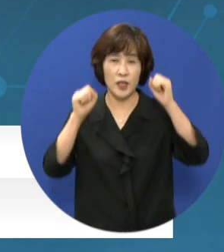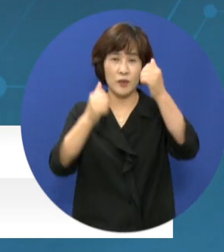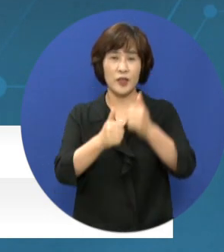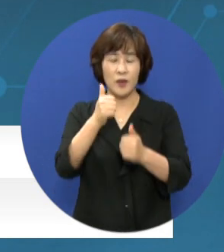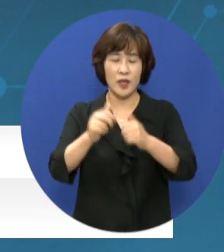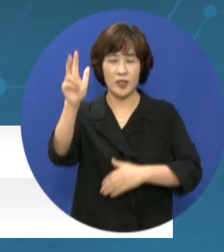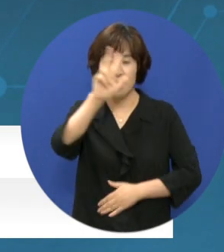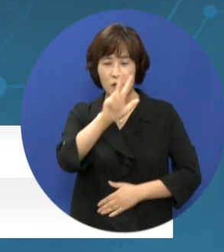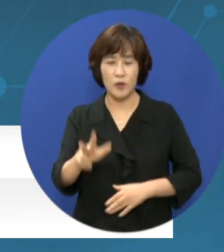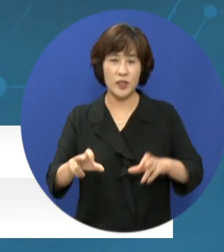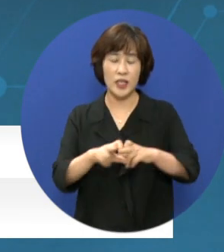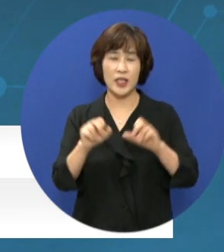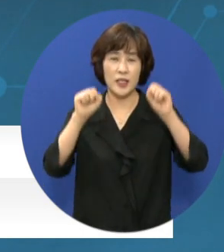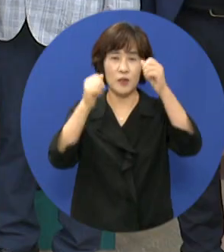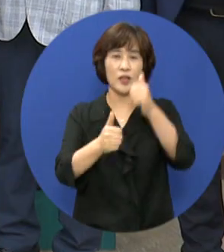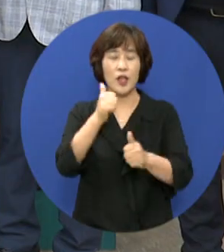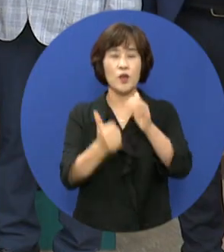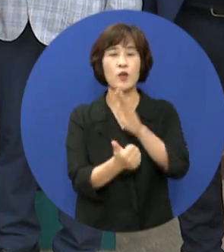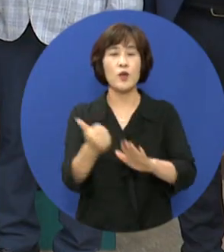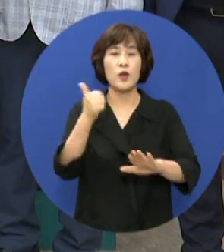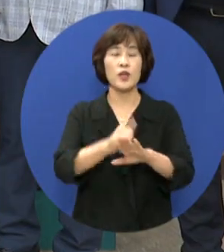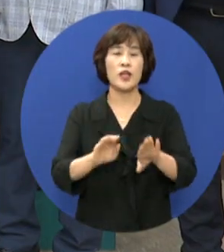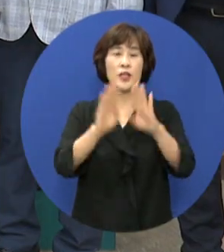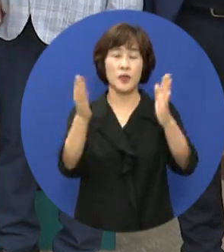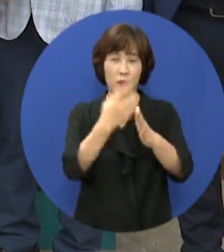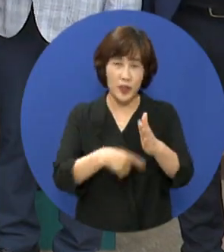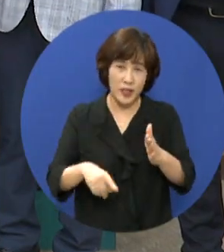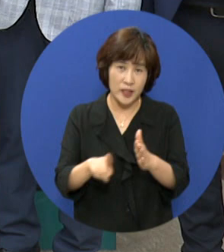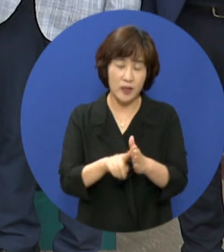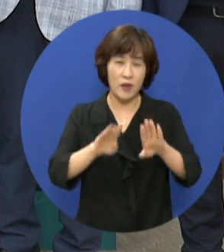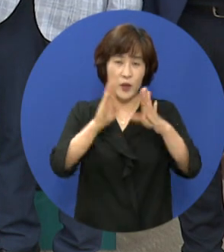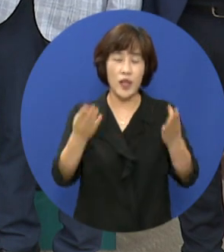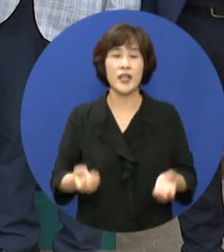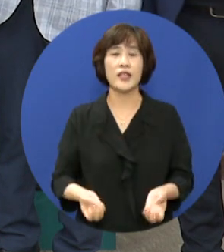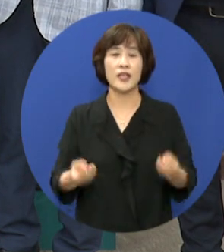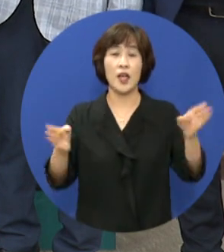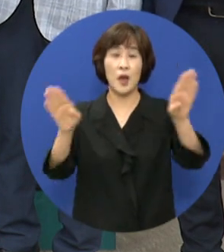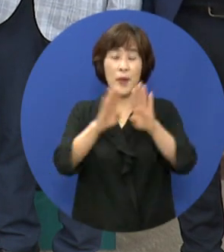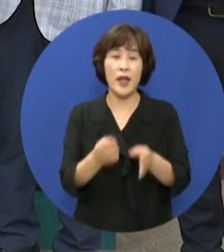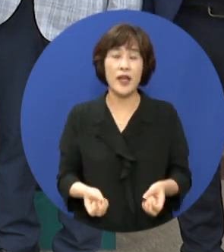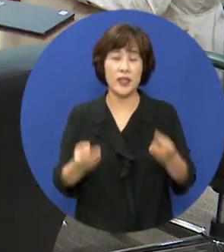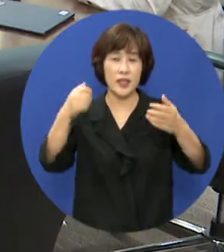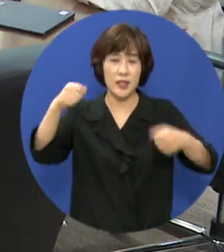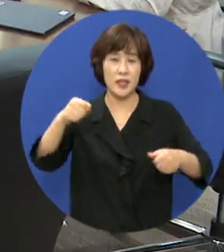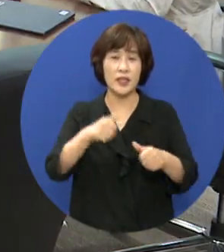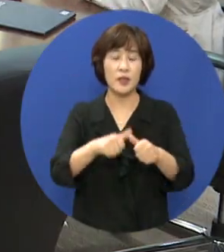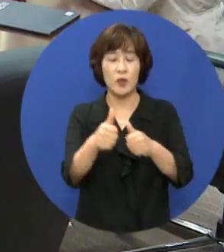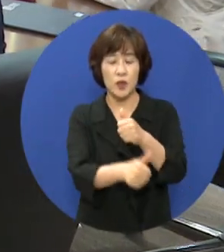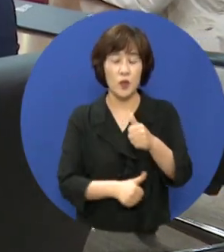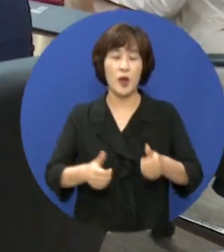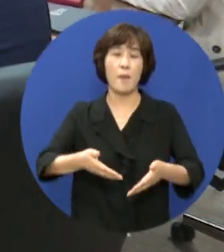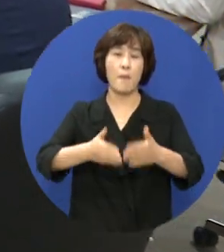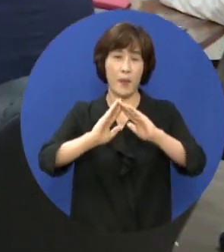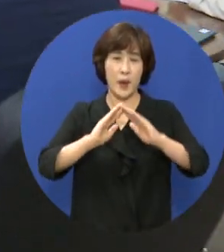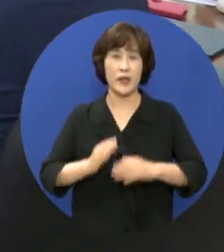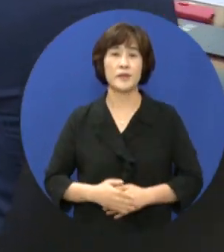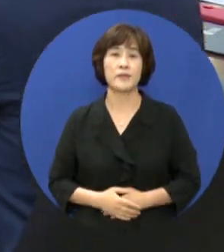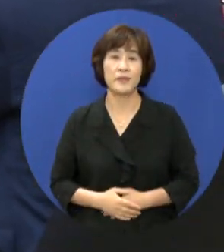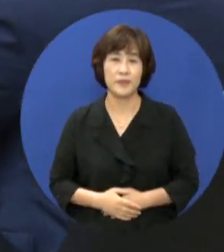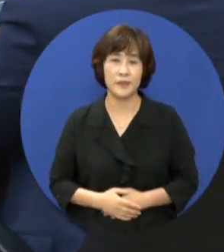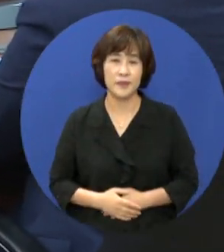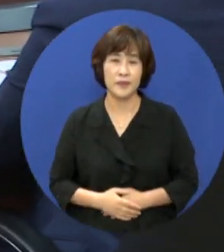전국 장애인 체육대회 에 성공적인 교체를 위해 개회식과 해외 식 연출 자문위원회를 출범했습니다